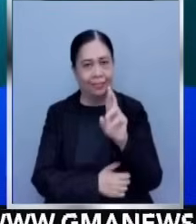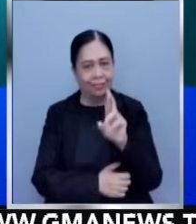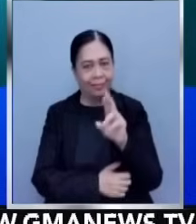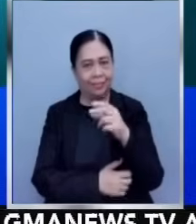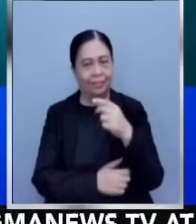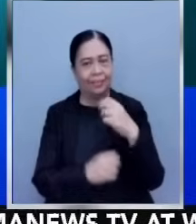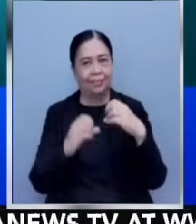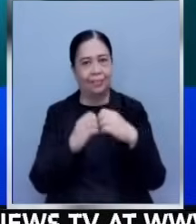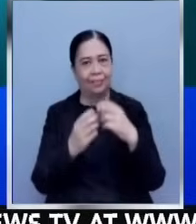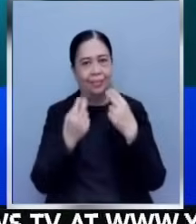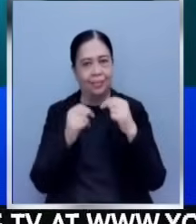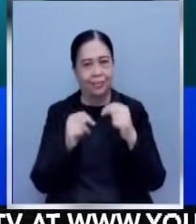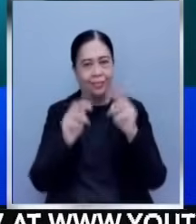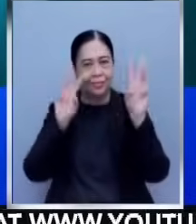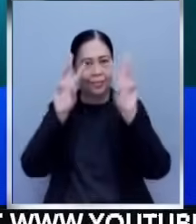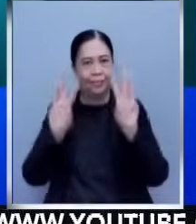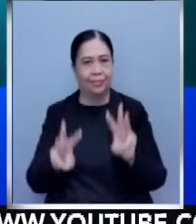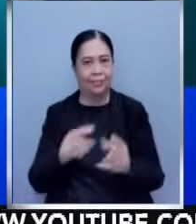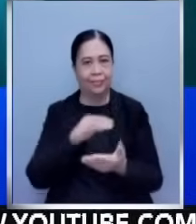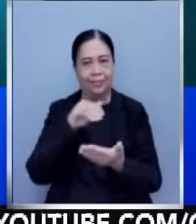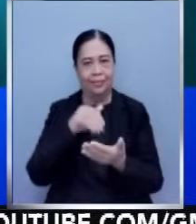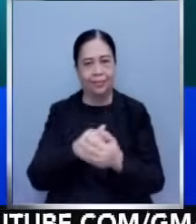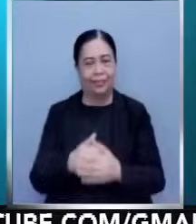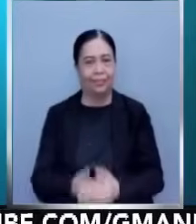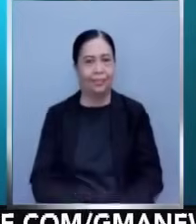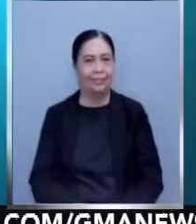Integrated News Weather Center. Amor!